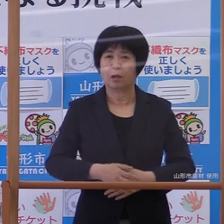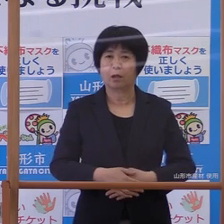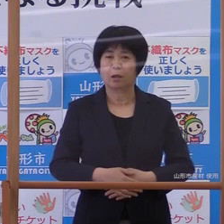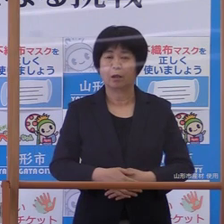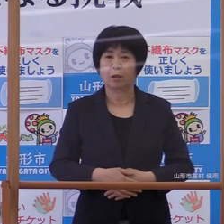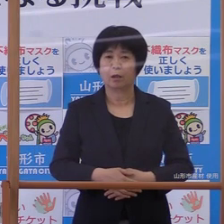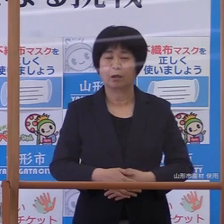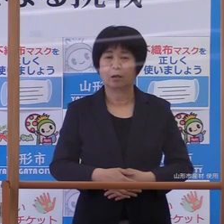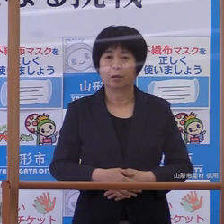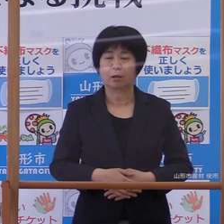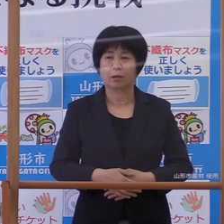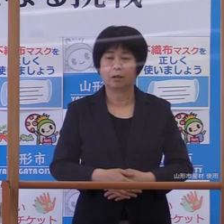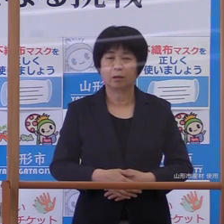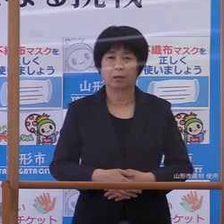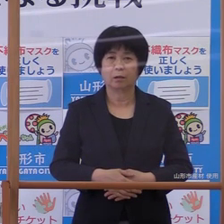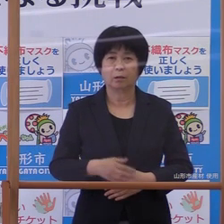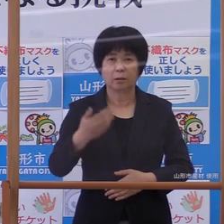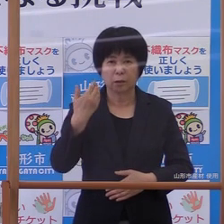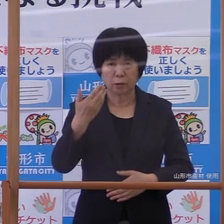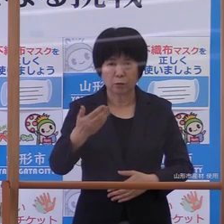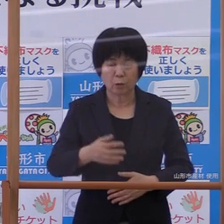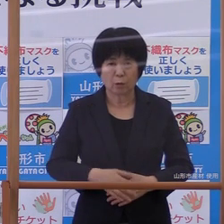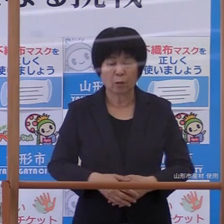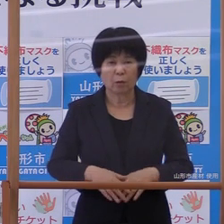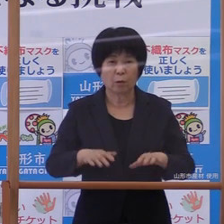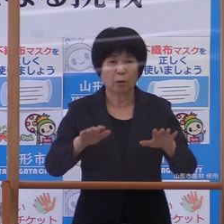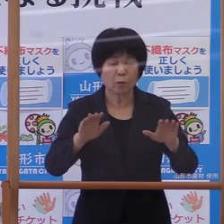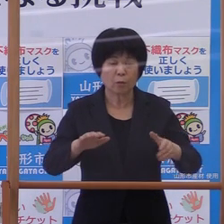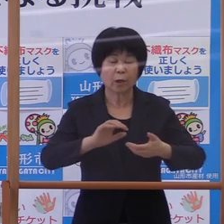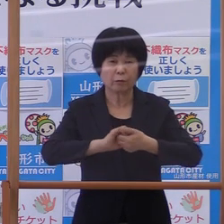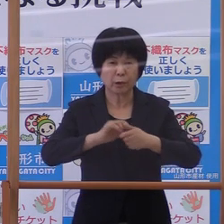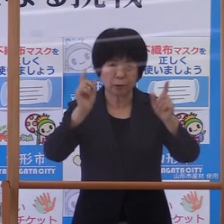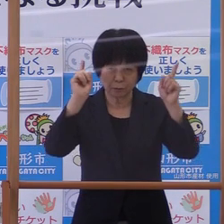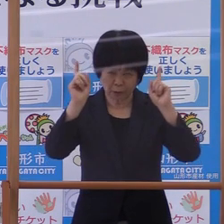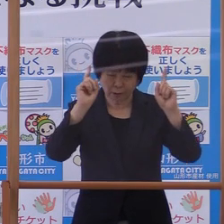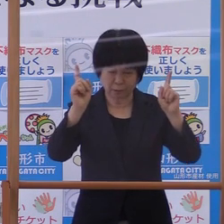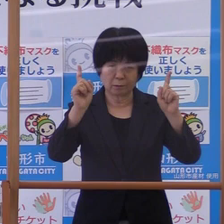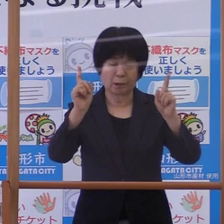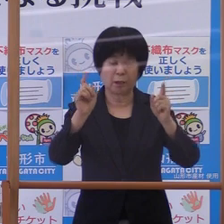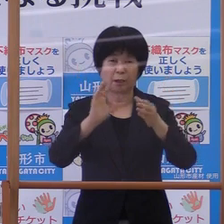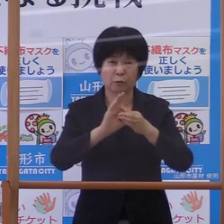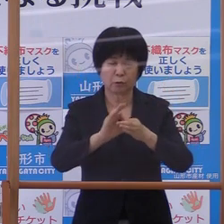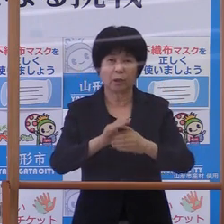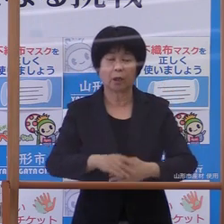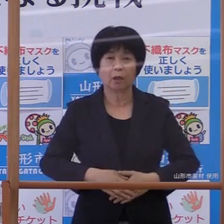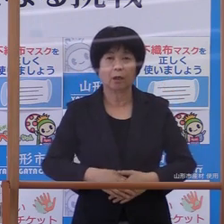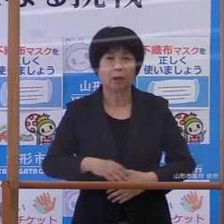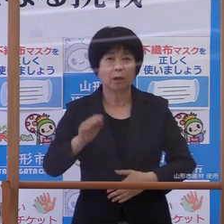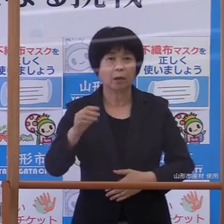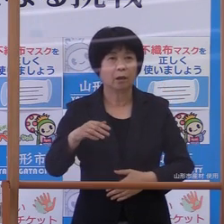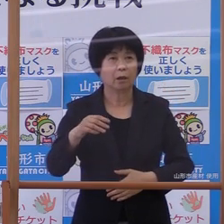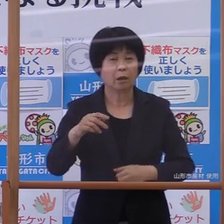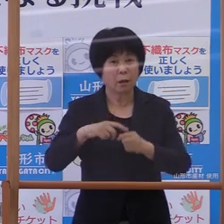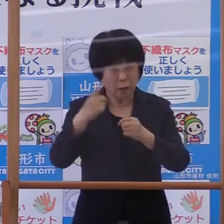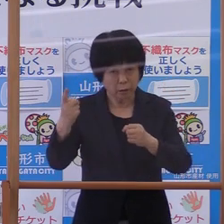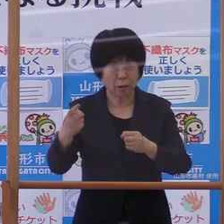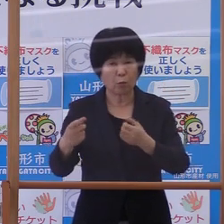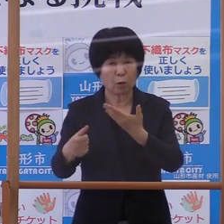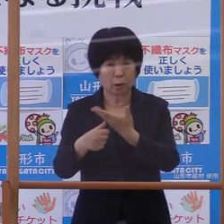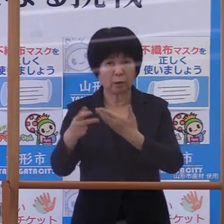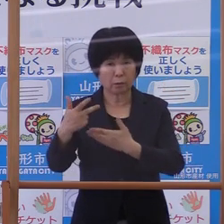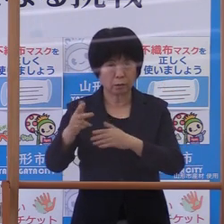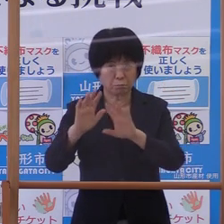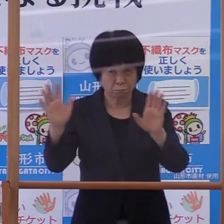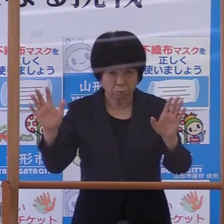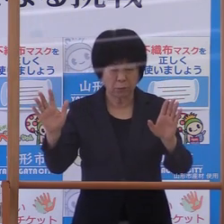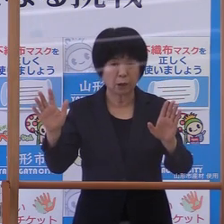河北新報の栗原です。今回の絆祭りの件ですけれども、次は来年が秋田市での